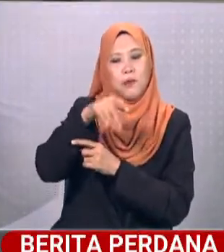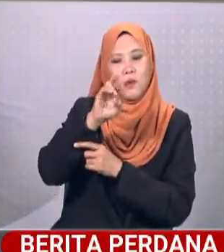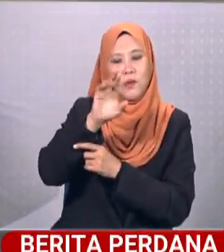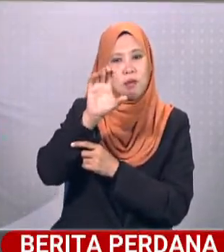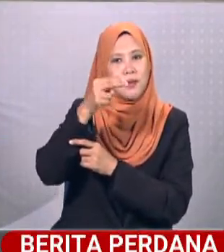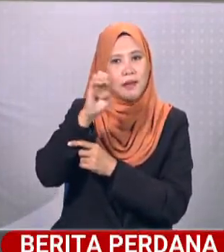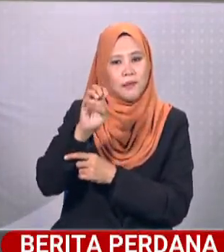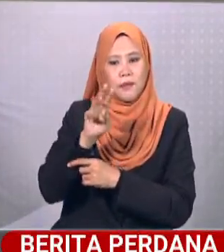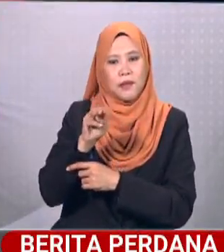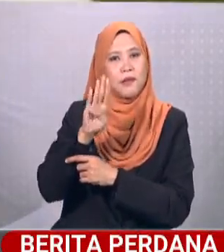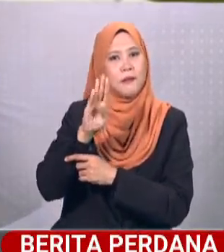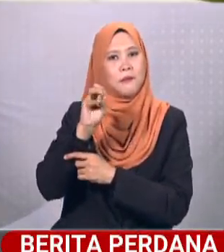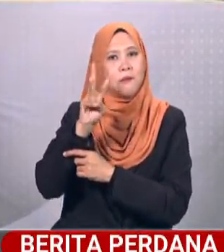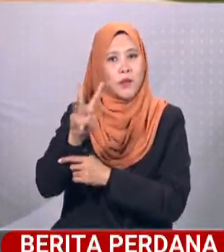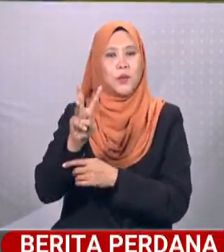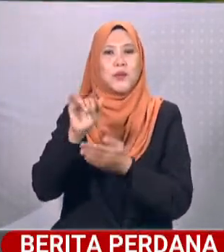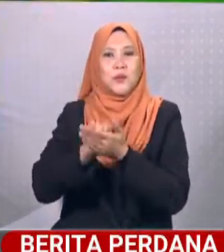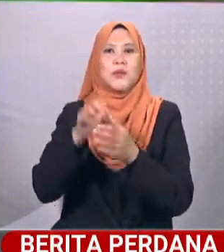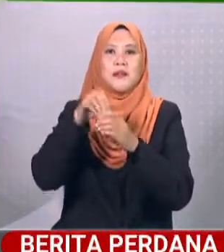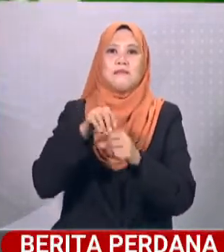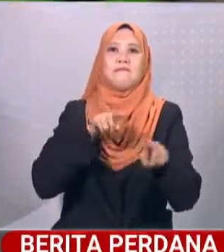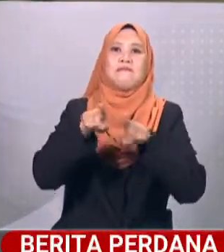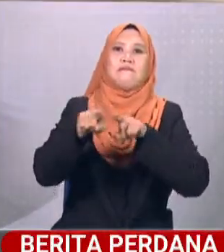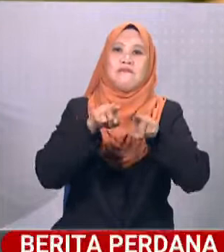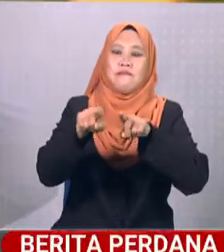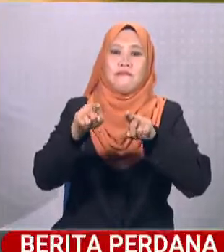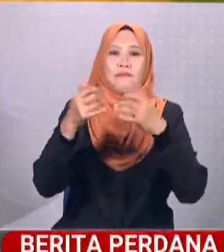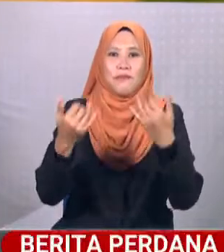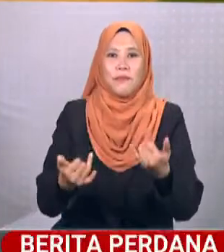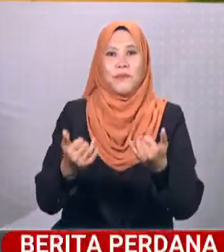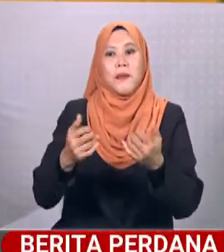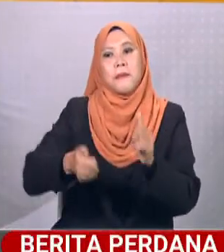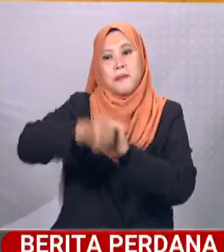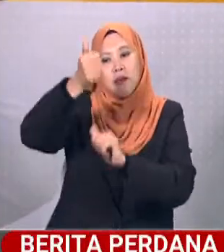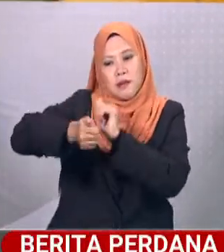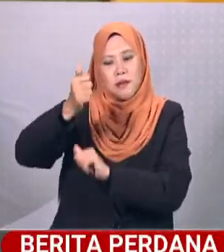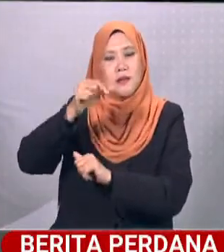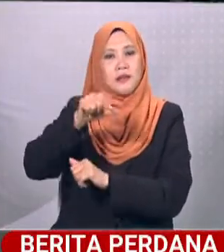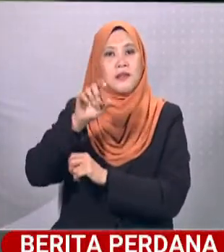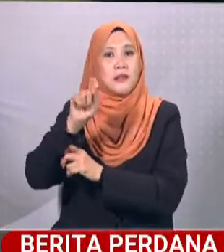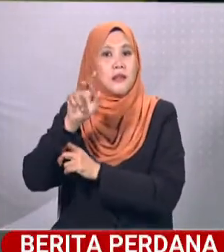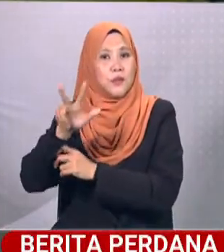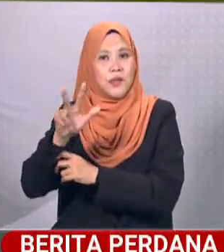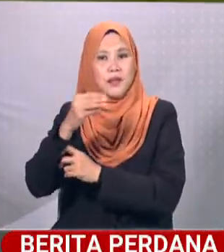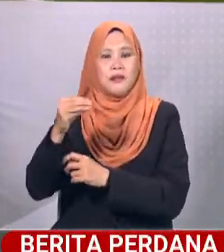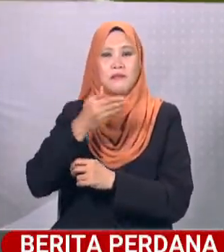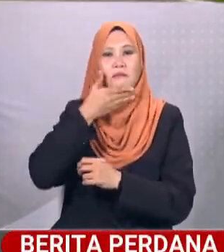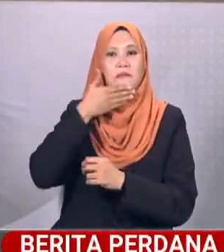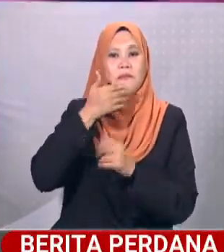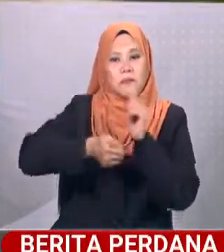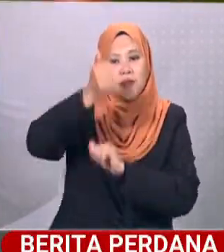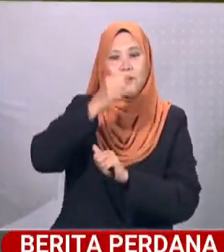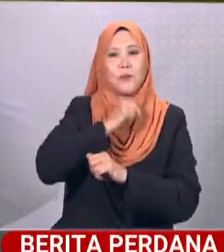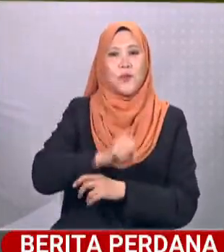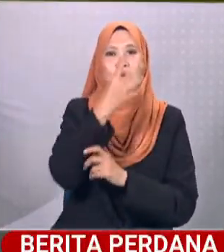dan BMW akan menjadi taruhan dalam perlumbaan simulator ini. Pemenang kelas GT3 dan pelumba muda terbaik berusia